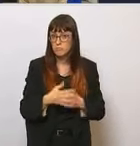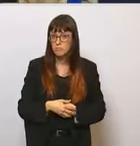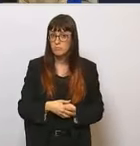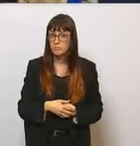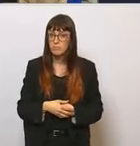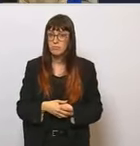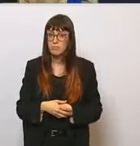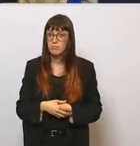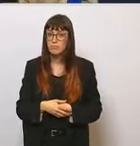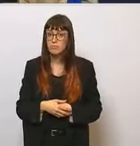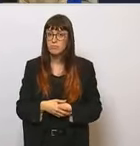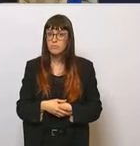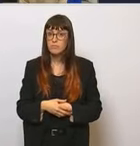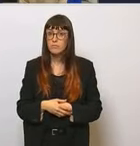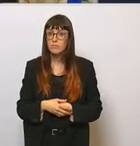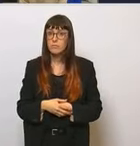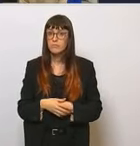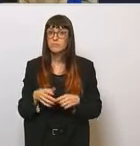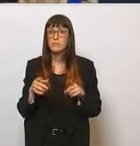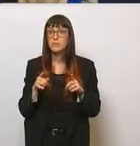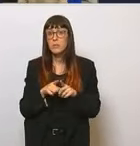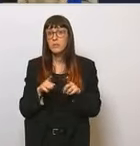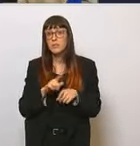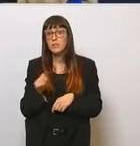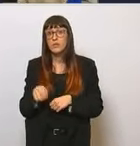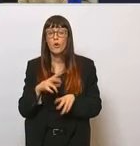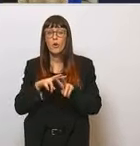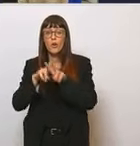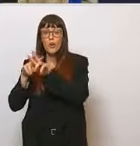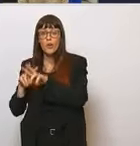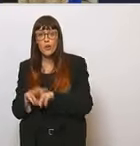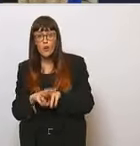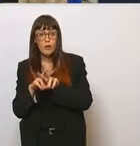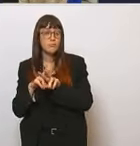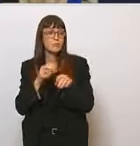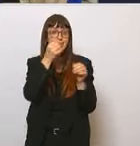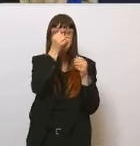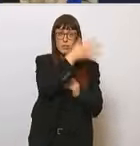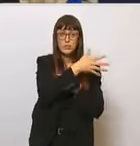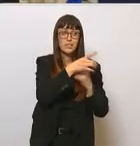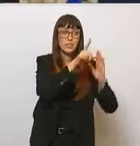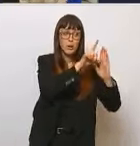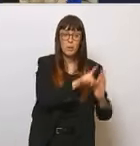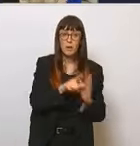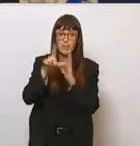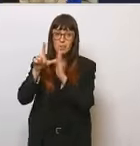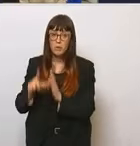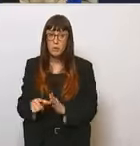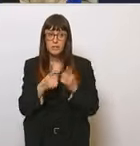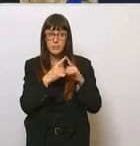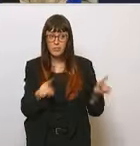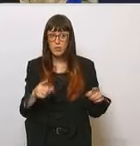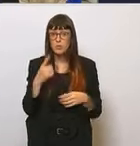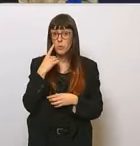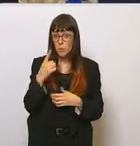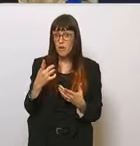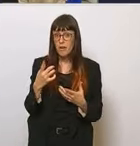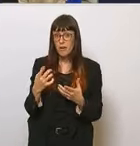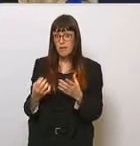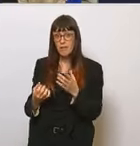des régulations différentes d'un côté et l'autre de l'Atlantique va créer des problèmes dans la mise en œuvre de, des nouveaux textes